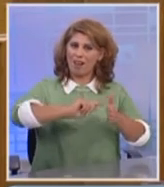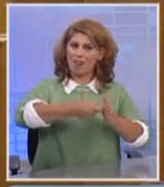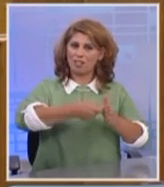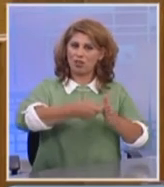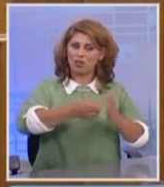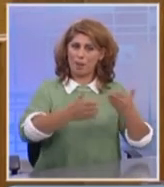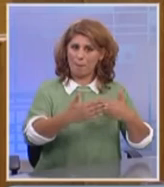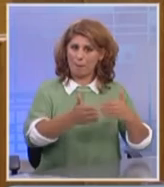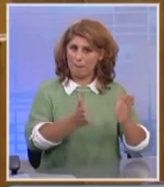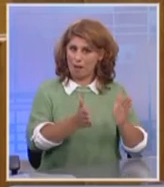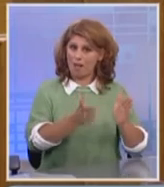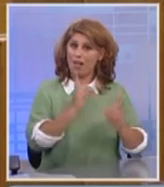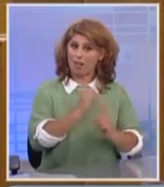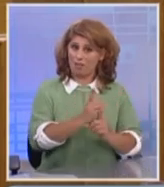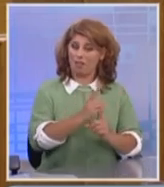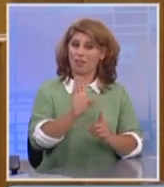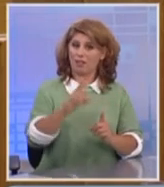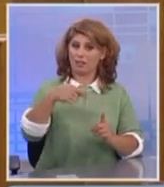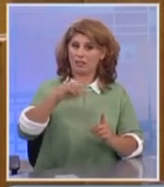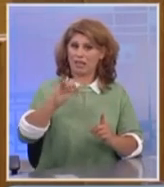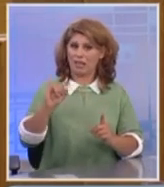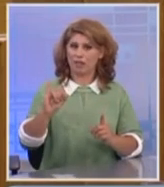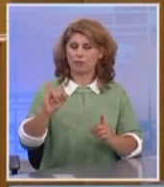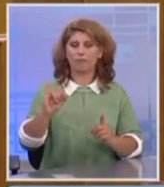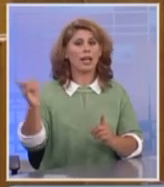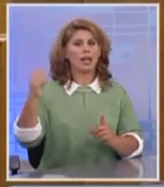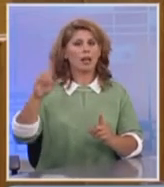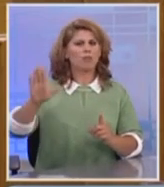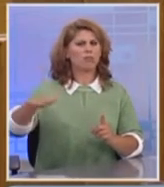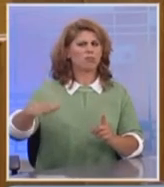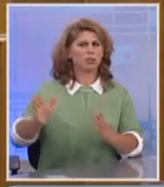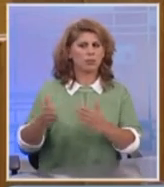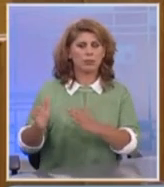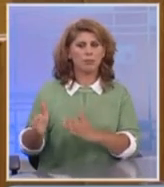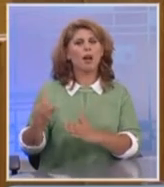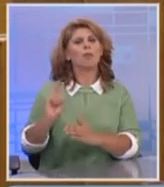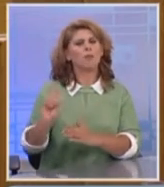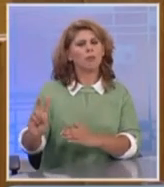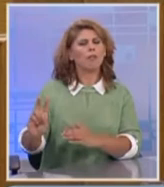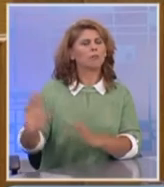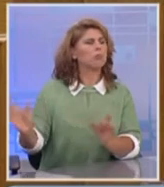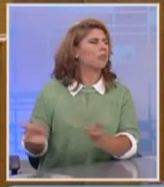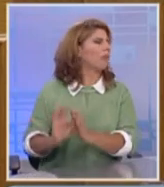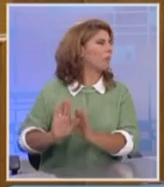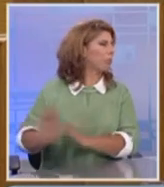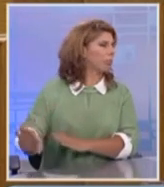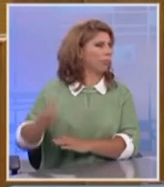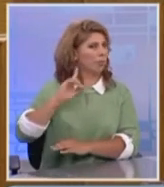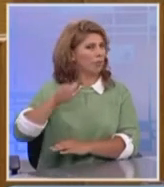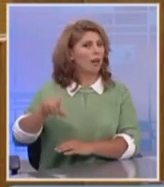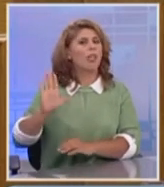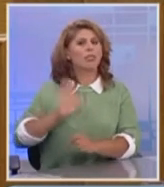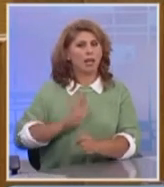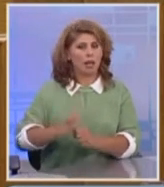τμήματων, ιδιαίτερα για τα ΤΕΗ, αλλά και απαξίωση τμήματων που θα αφήνονται στη μοίρα τους επειδή δεν θα